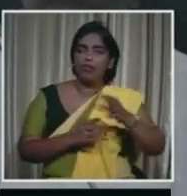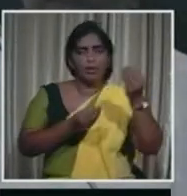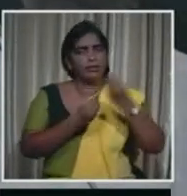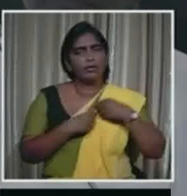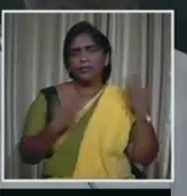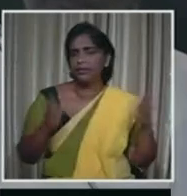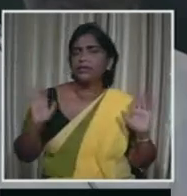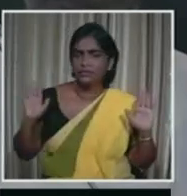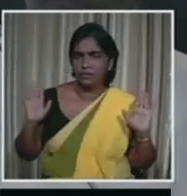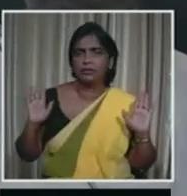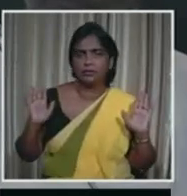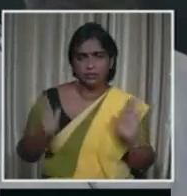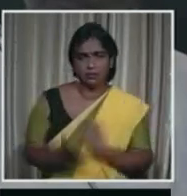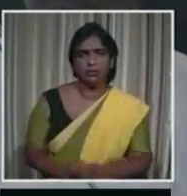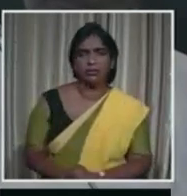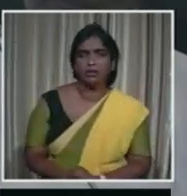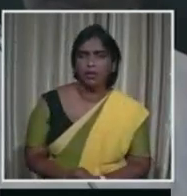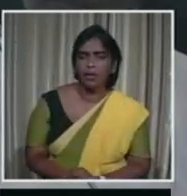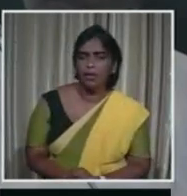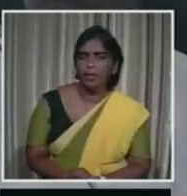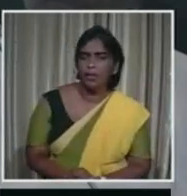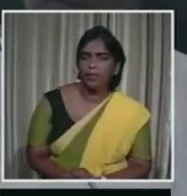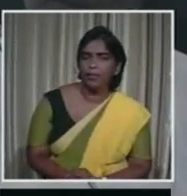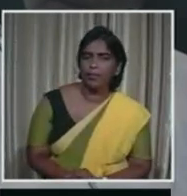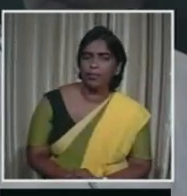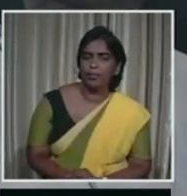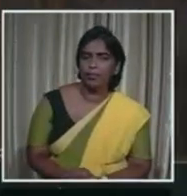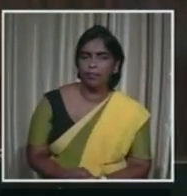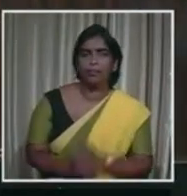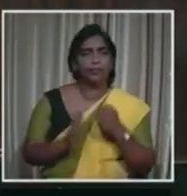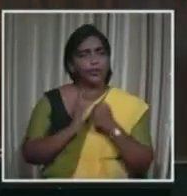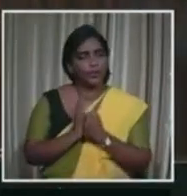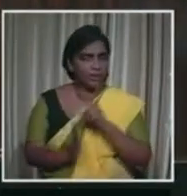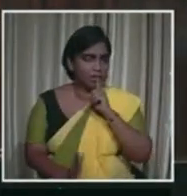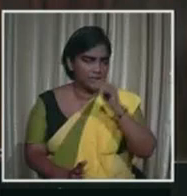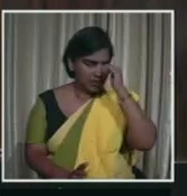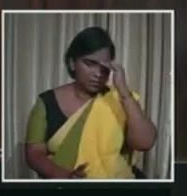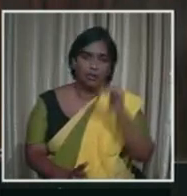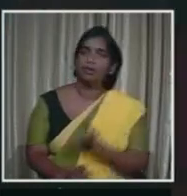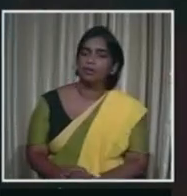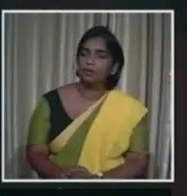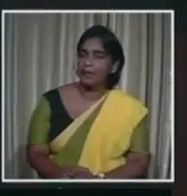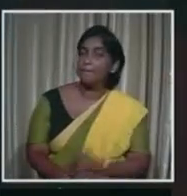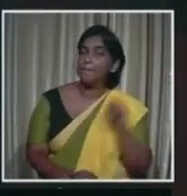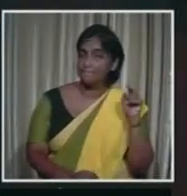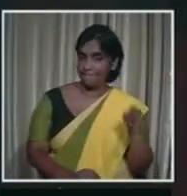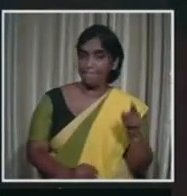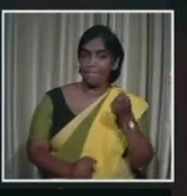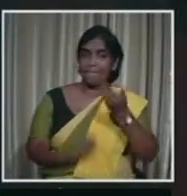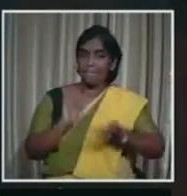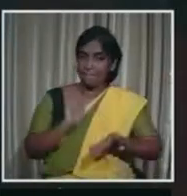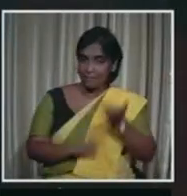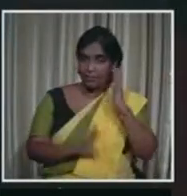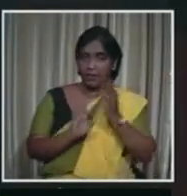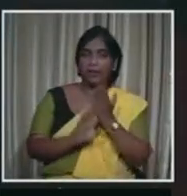සභාගත කර්තයාගේ ඒකනේ ඉල්ලුවේ ඊයේ පංචන විජේසේකර ඇමතුමා. ගරු කතානායකතුමනි මේ මෙම මිල වැඩි කිරීමට